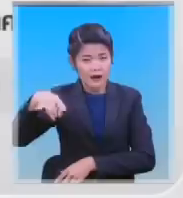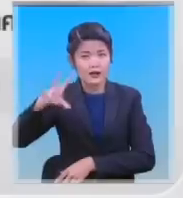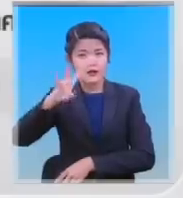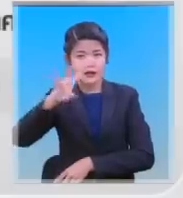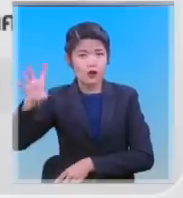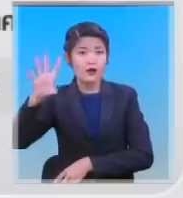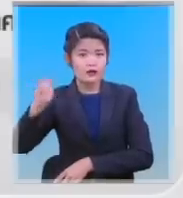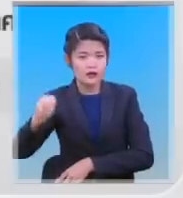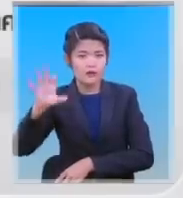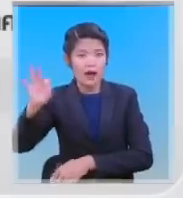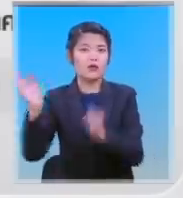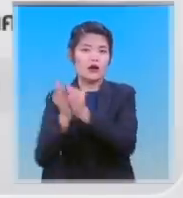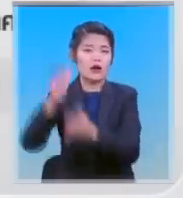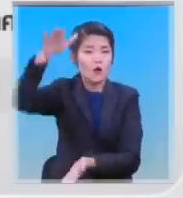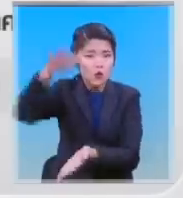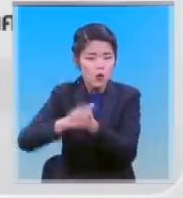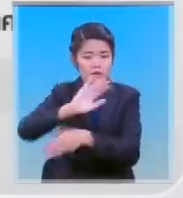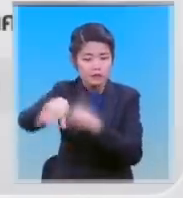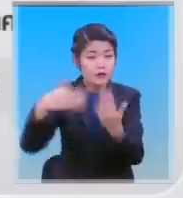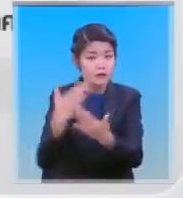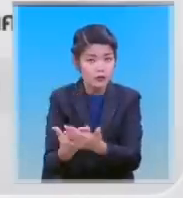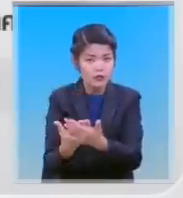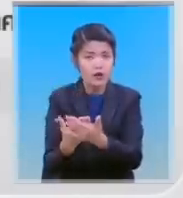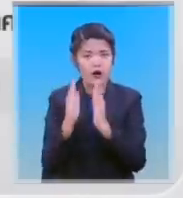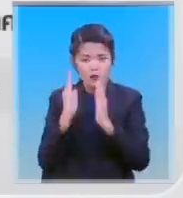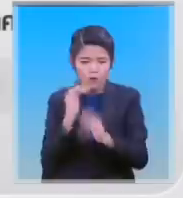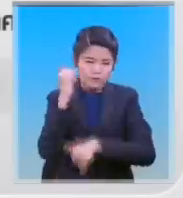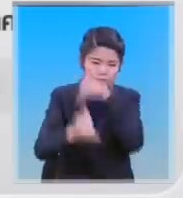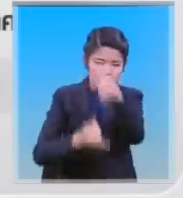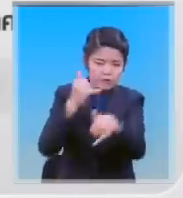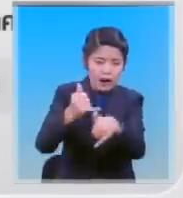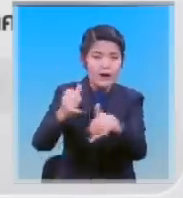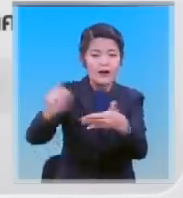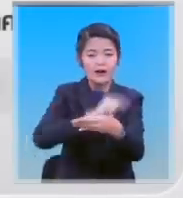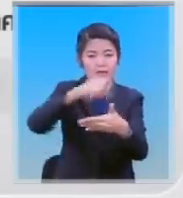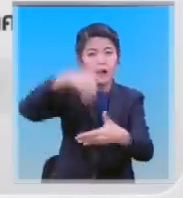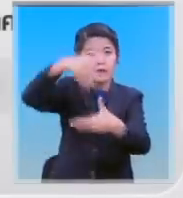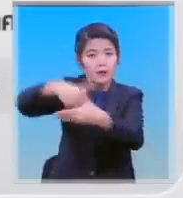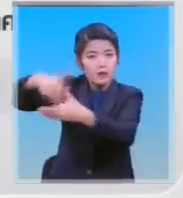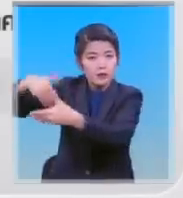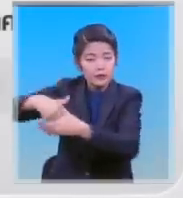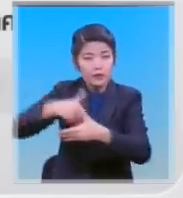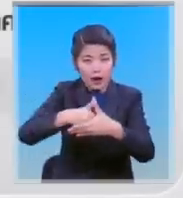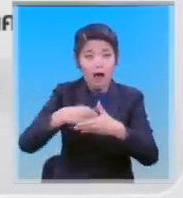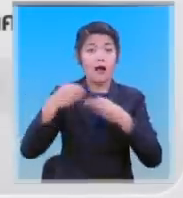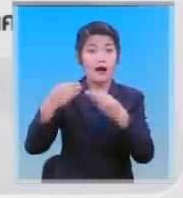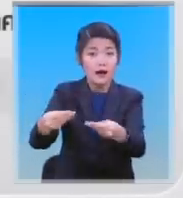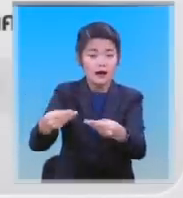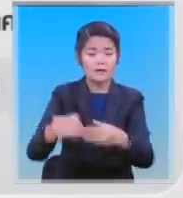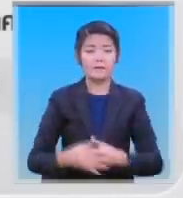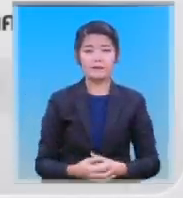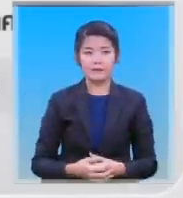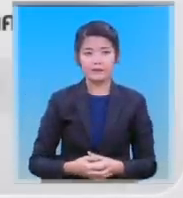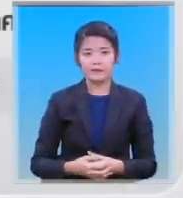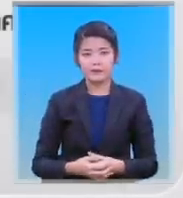35,528,749 คะแนนนะคะนี่คือคะแนนที่คนไปลงให้กับพรรคการเมืองต่างๆนะคะตัดบั